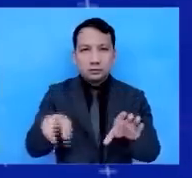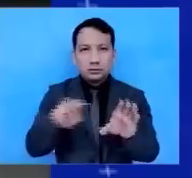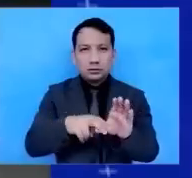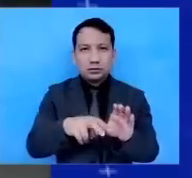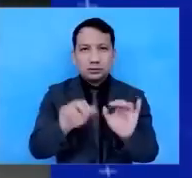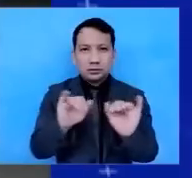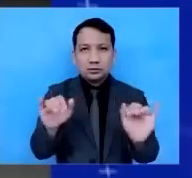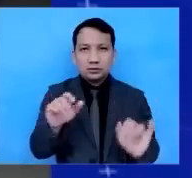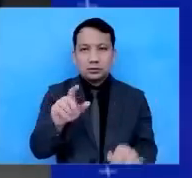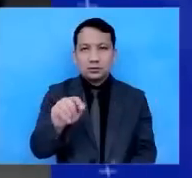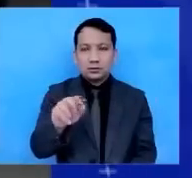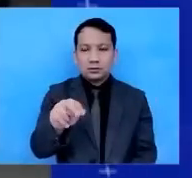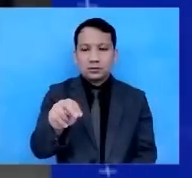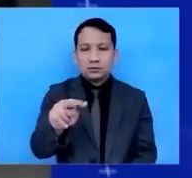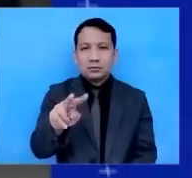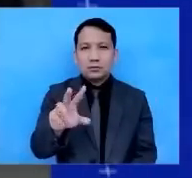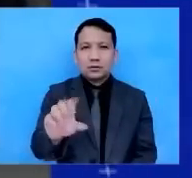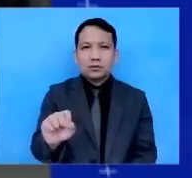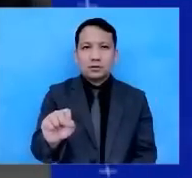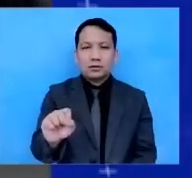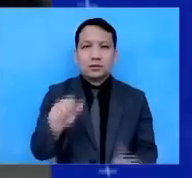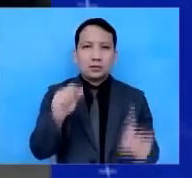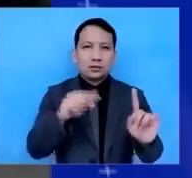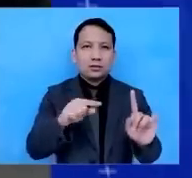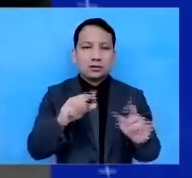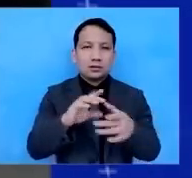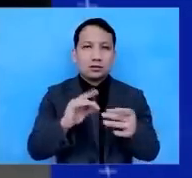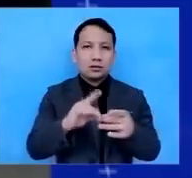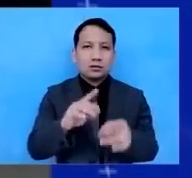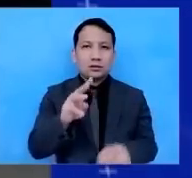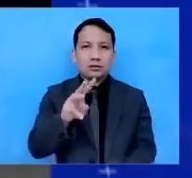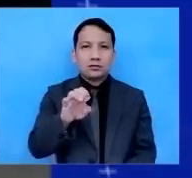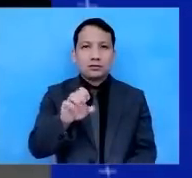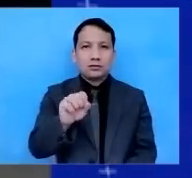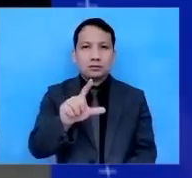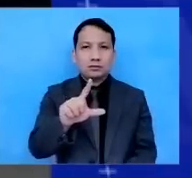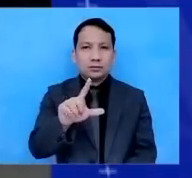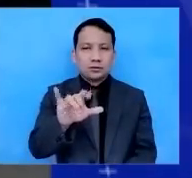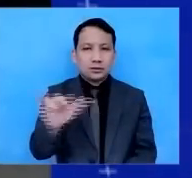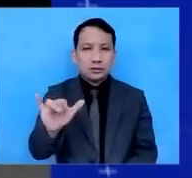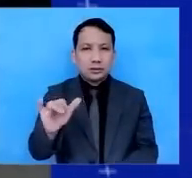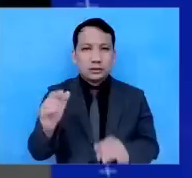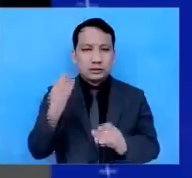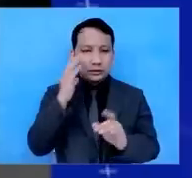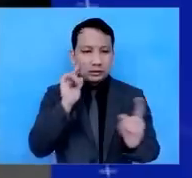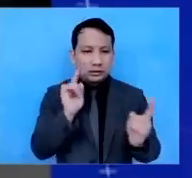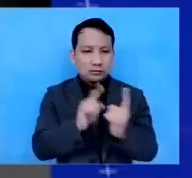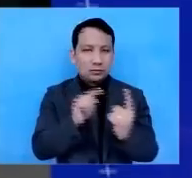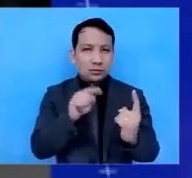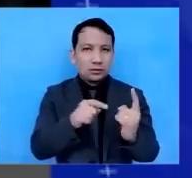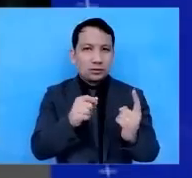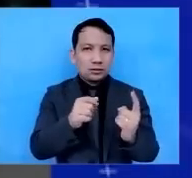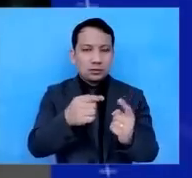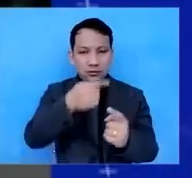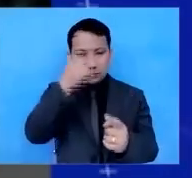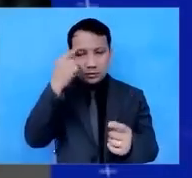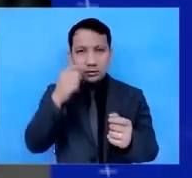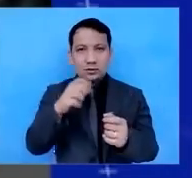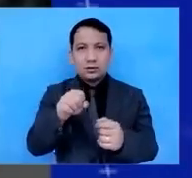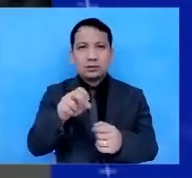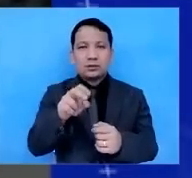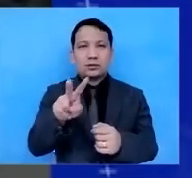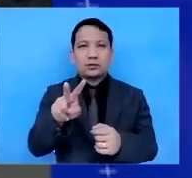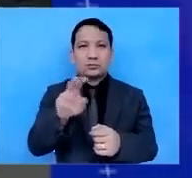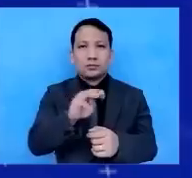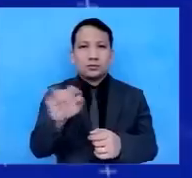TNVS. Kwento ng netizen ay tatago natin sa pangalang Wesley. Nakainkwentro niya ang naturang driver ng itim na SUV sa labas ng isang mall